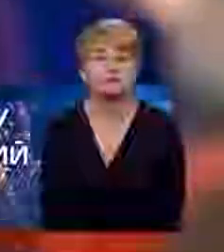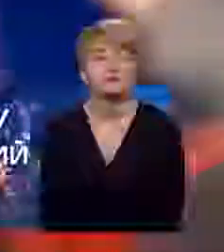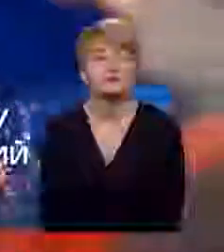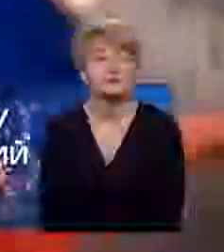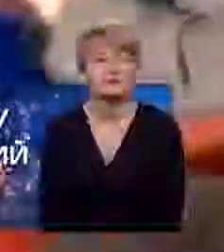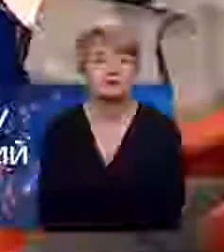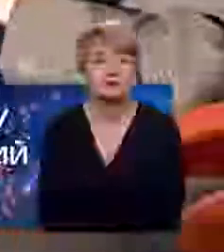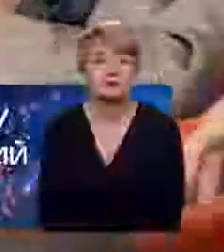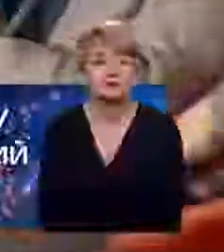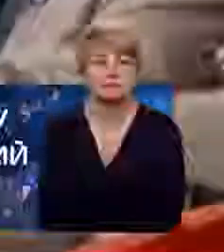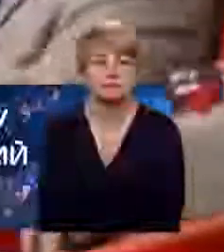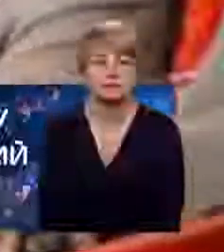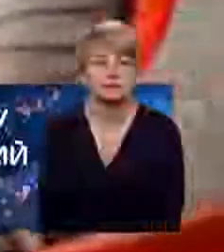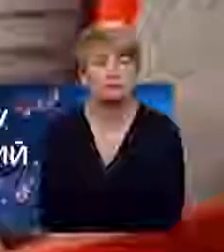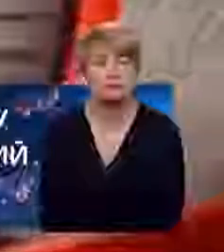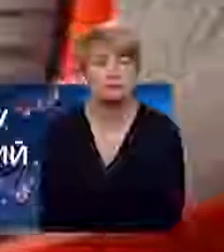Сюди.